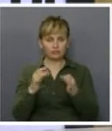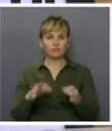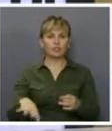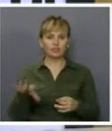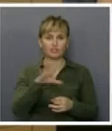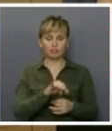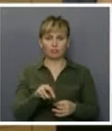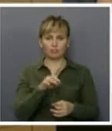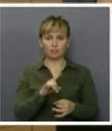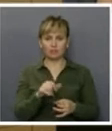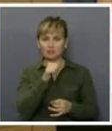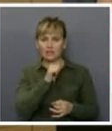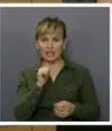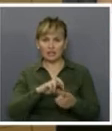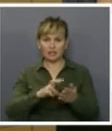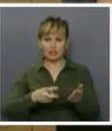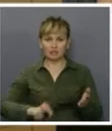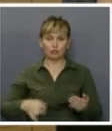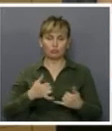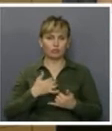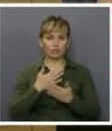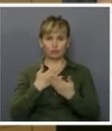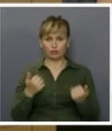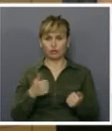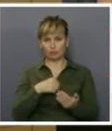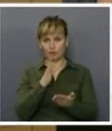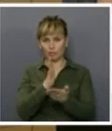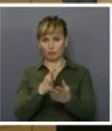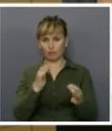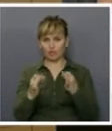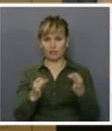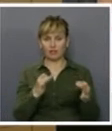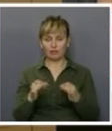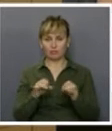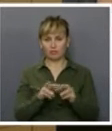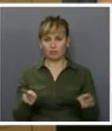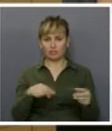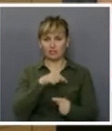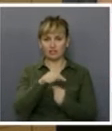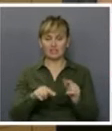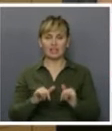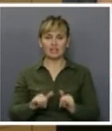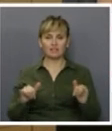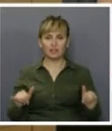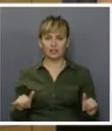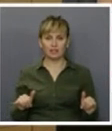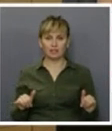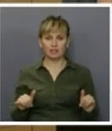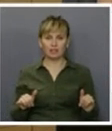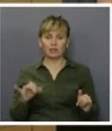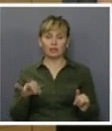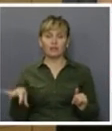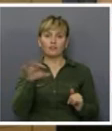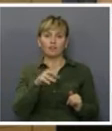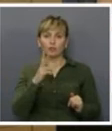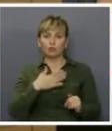всеми, допустим, там, будь то Министерство индустрии и торговли, там, или, допустим, Министерство инвестиций и развития. Все, кто к